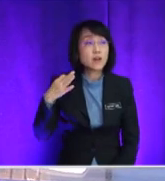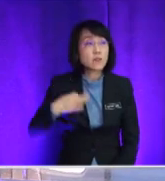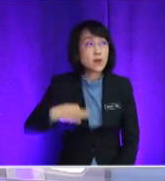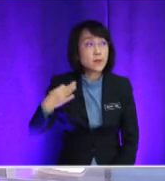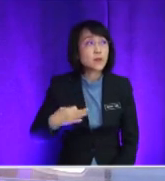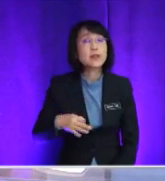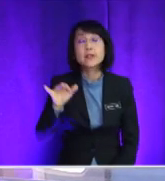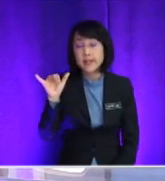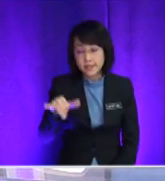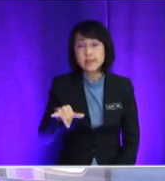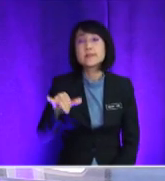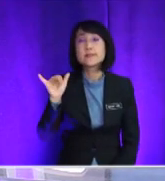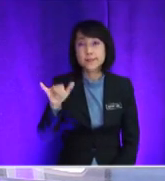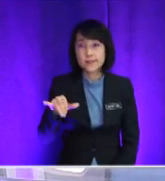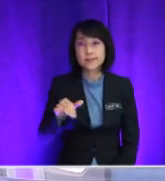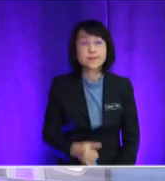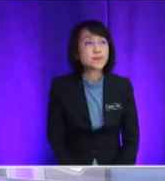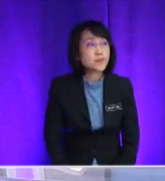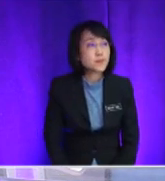itu betul